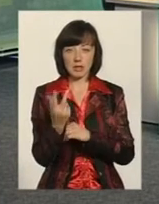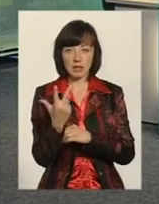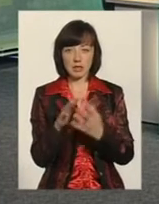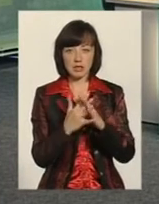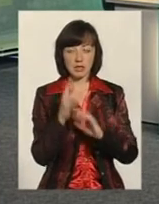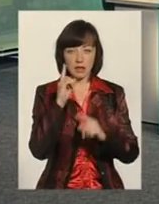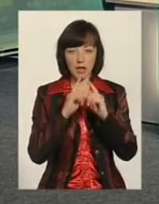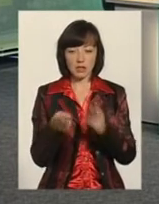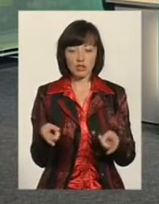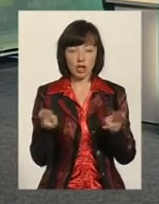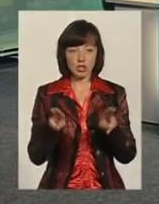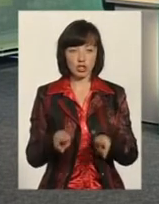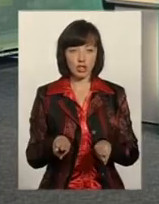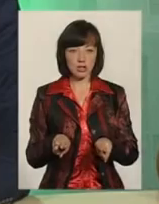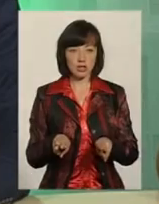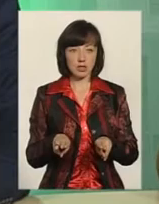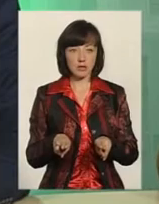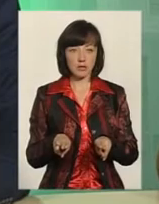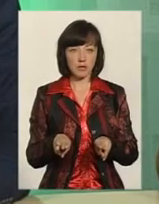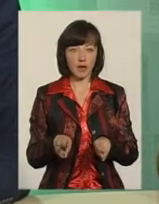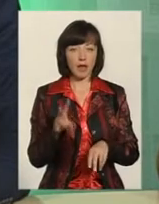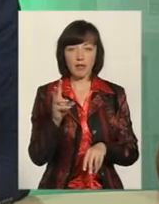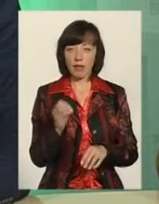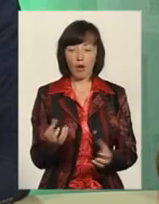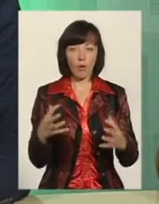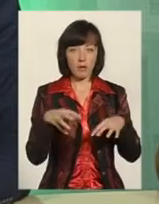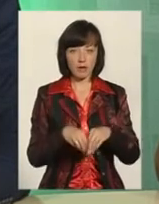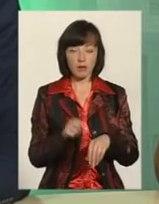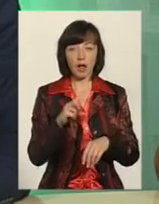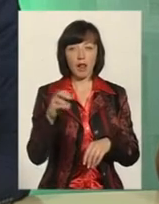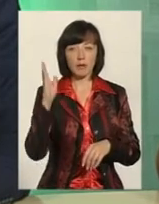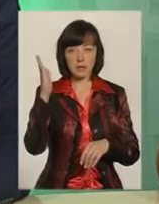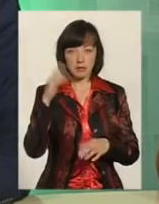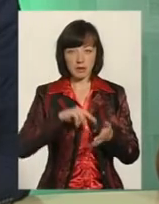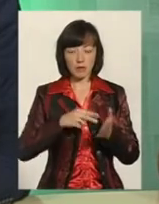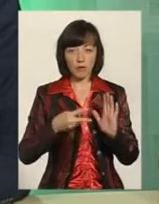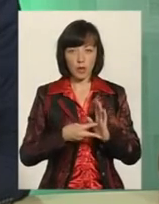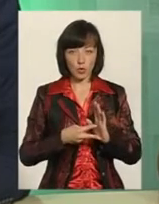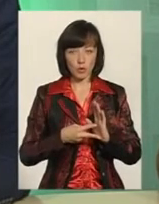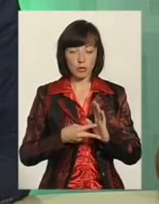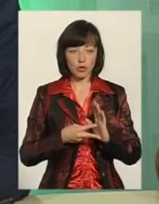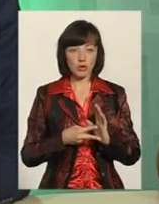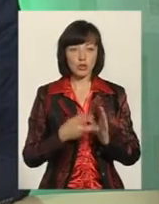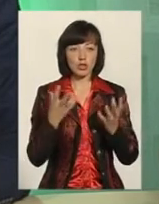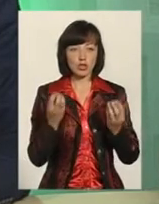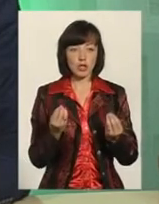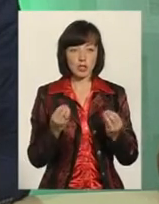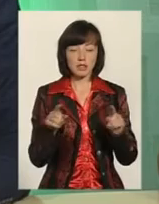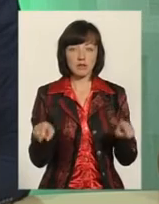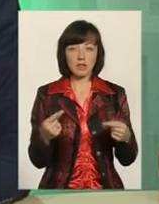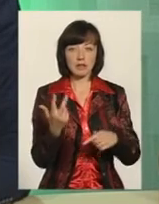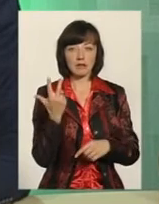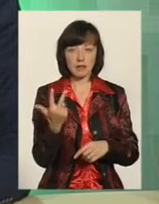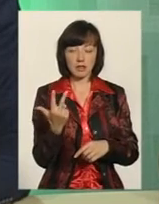рад залишилися, скажімо так, необ'єднаними, але на перспективу ми плануємо ще створити 3,